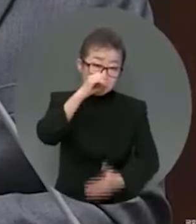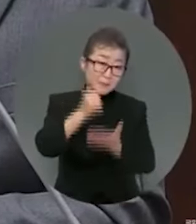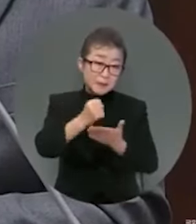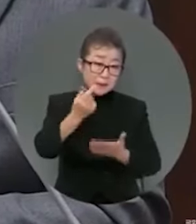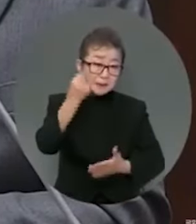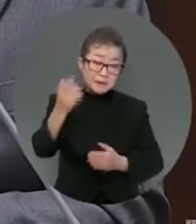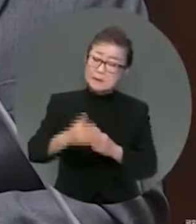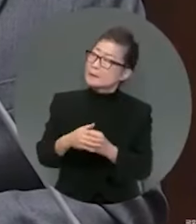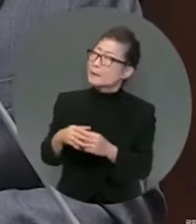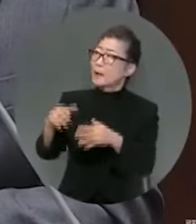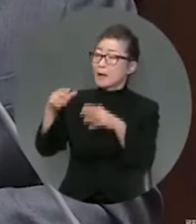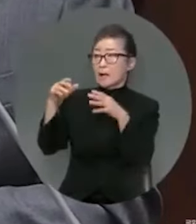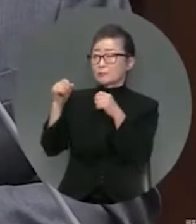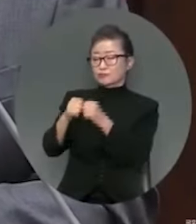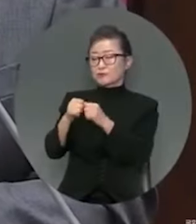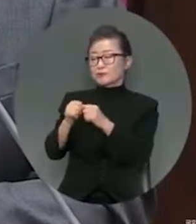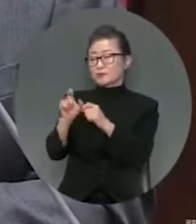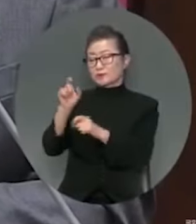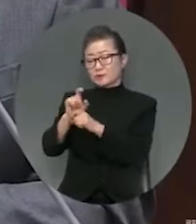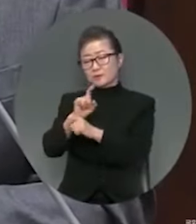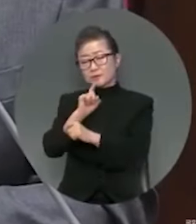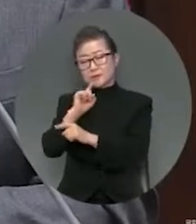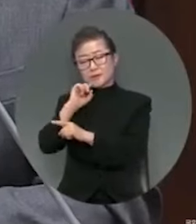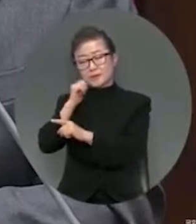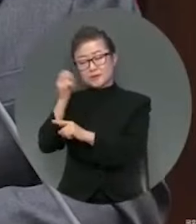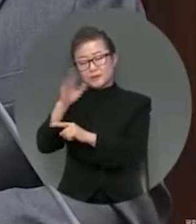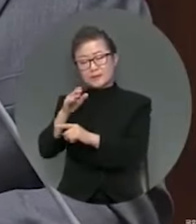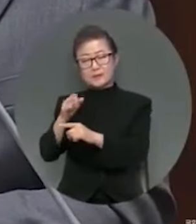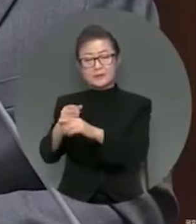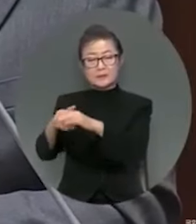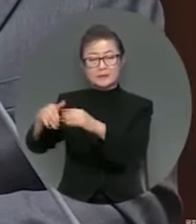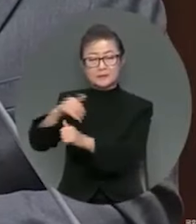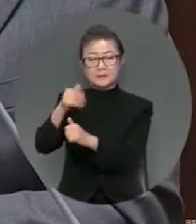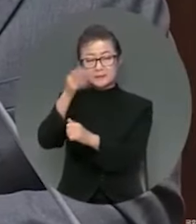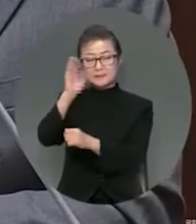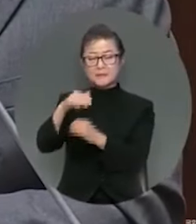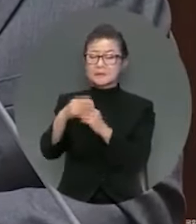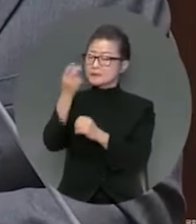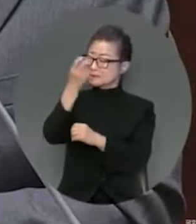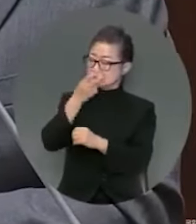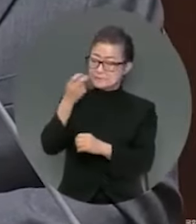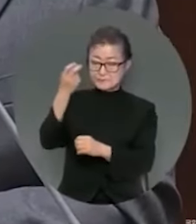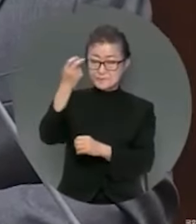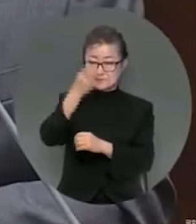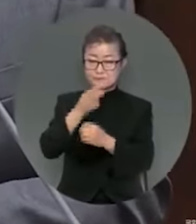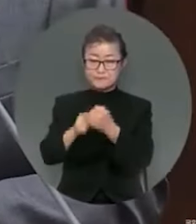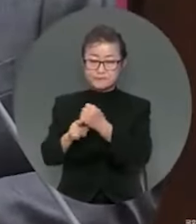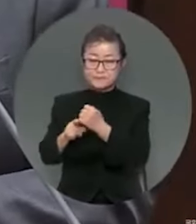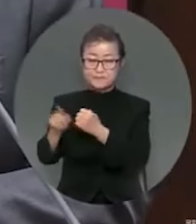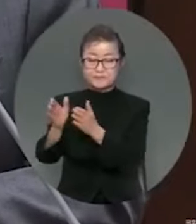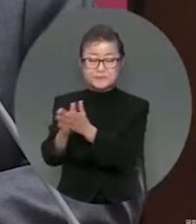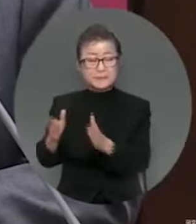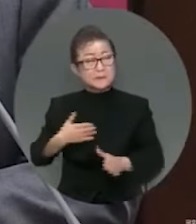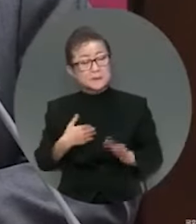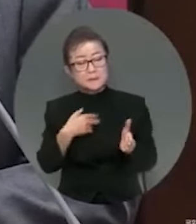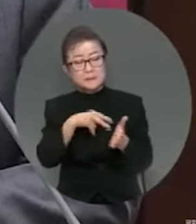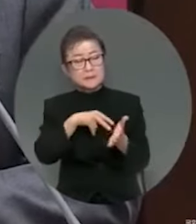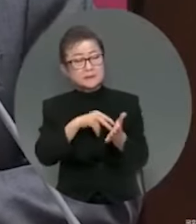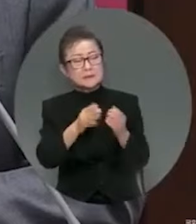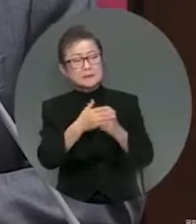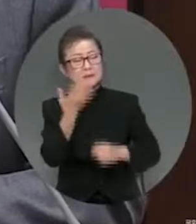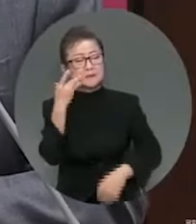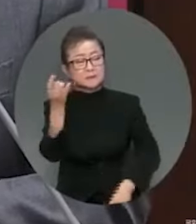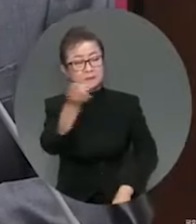제가 구체적으로 더 말씀드리기는 어렵지만 그런 점들에 대해서 수사 진행 중인 것으로 알고 있습니다. 저는 이 사건은